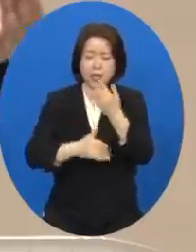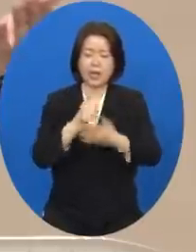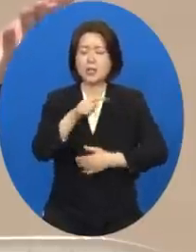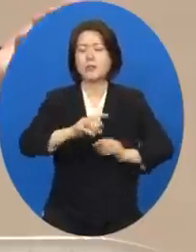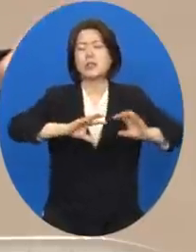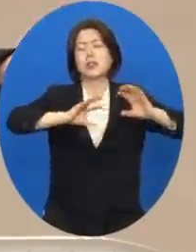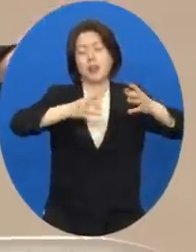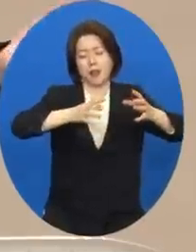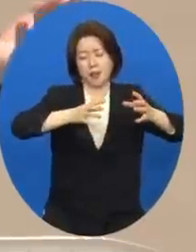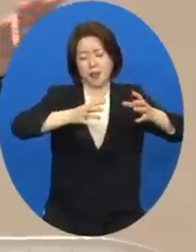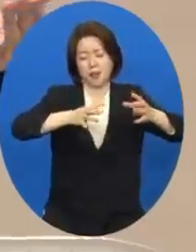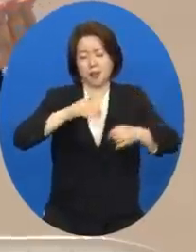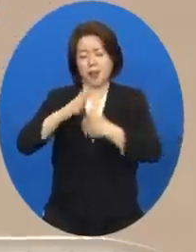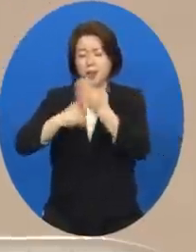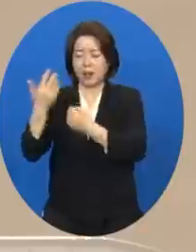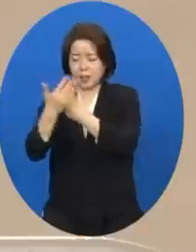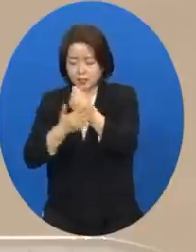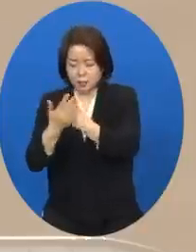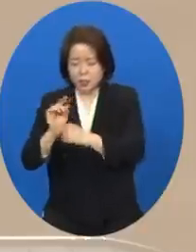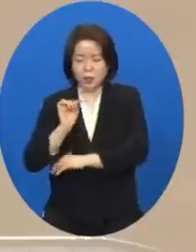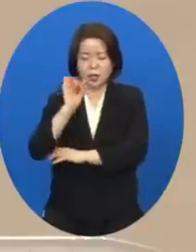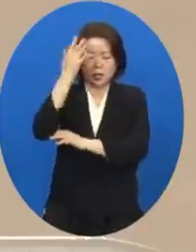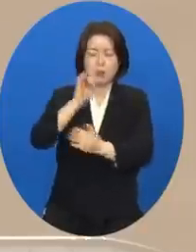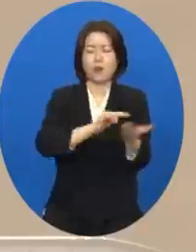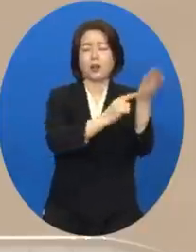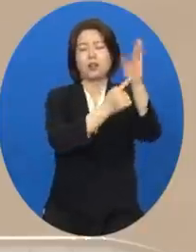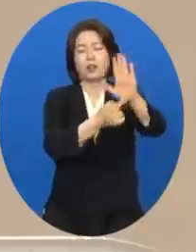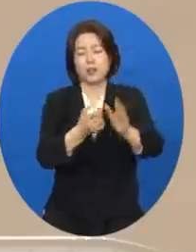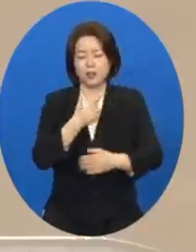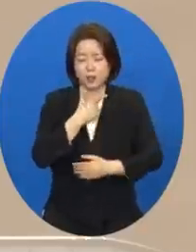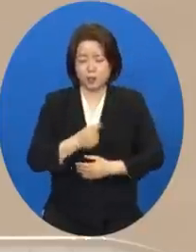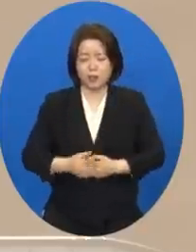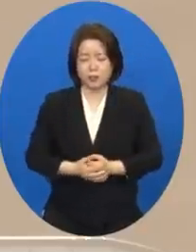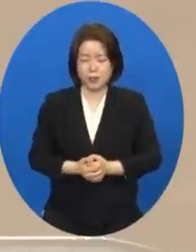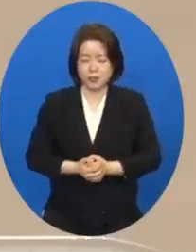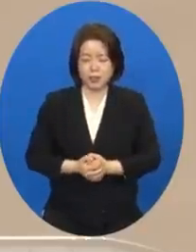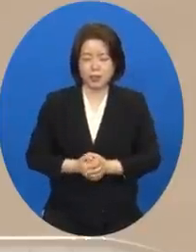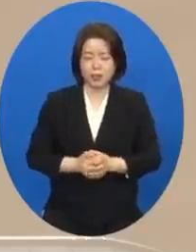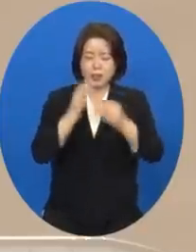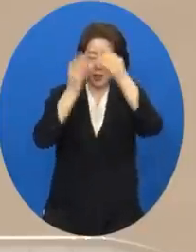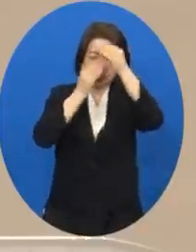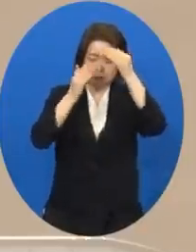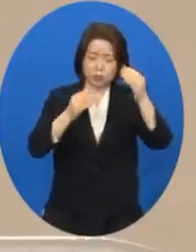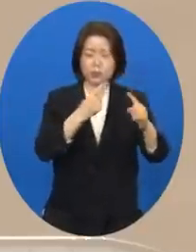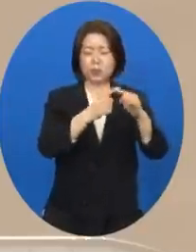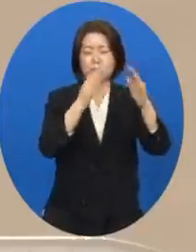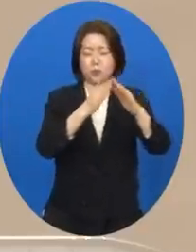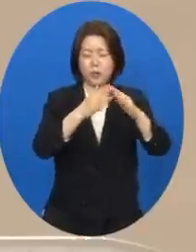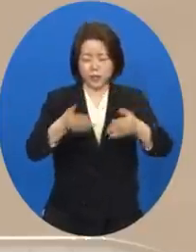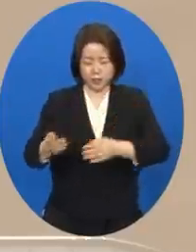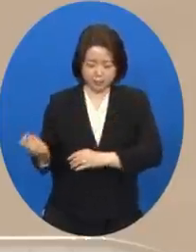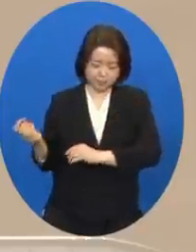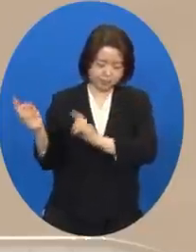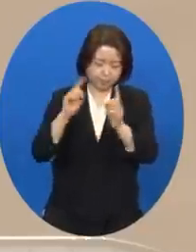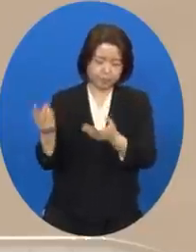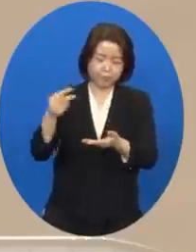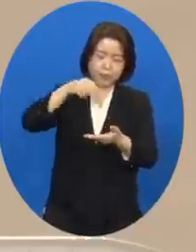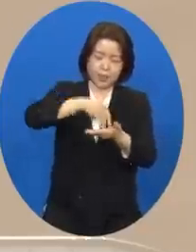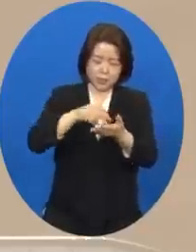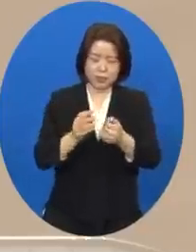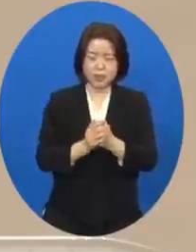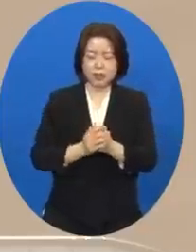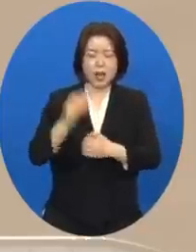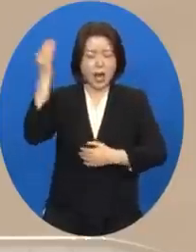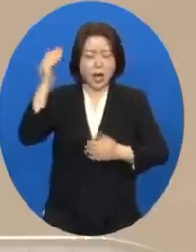나라의 하나님의 은혜와 영광이 나타나기를 원합니다 성도가 교회가 일어 섬으로 1 4 우리